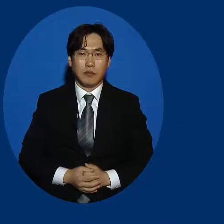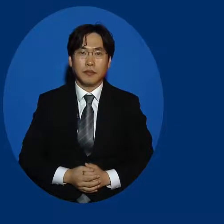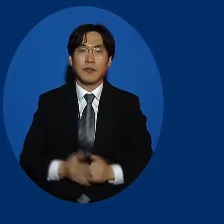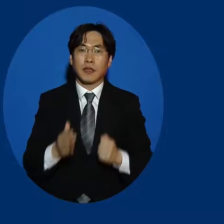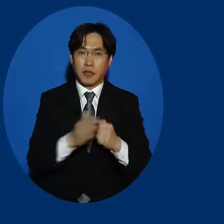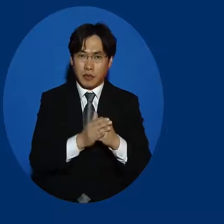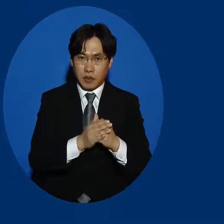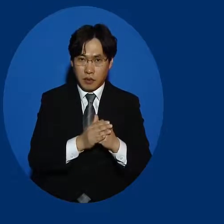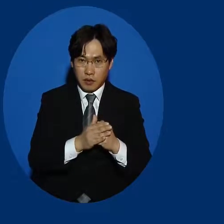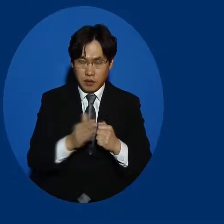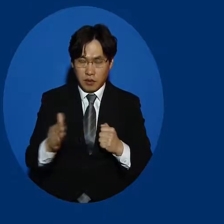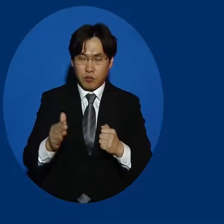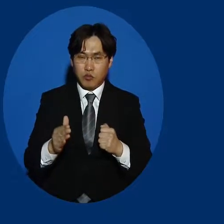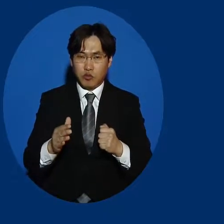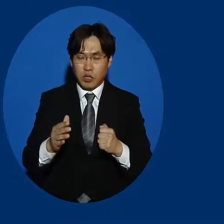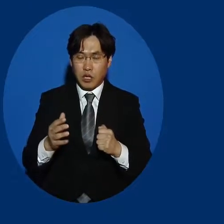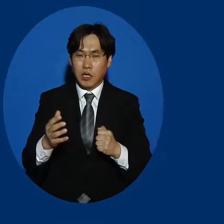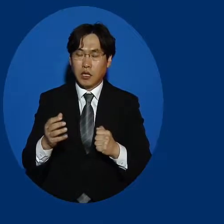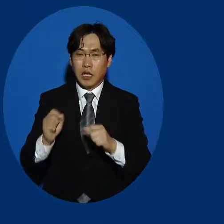따라서